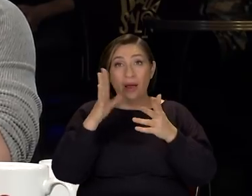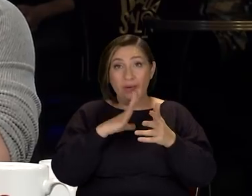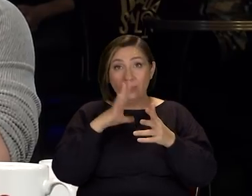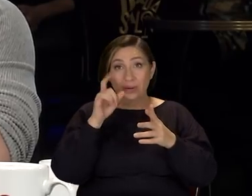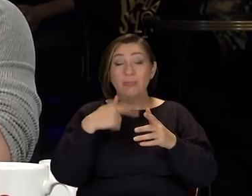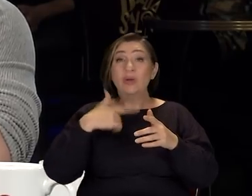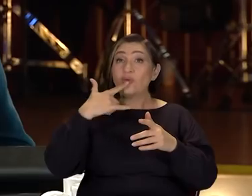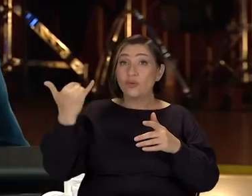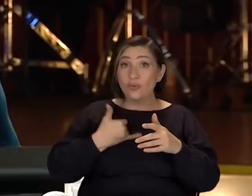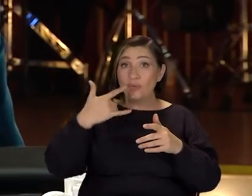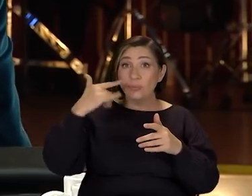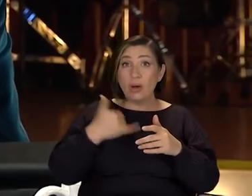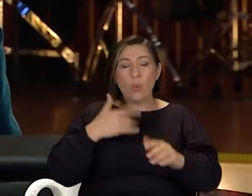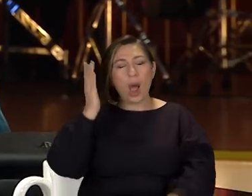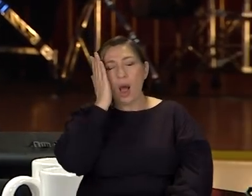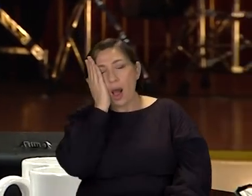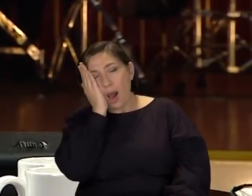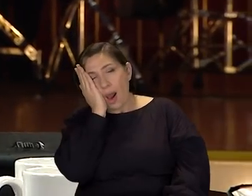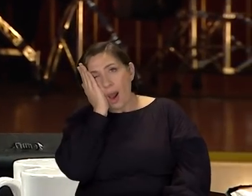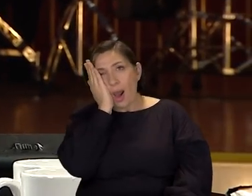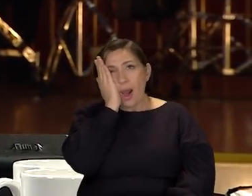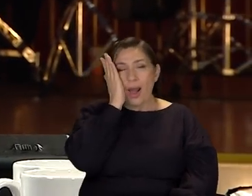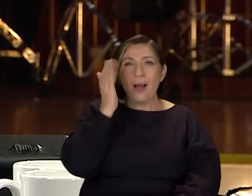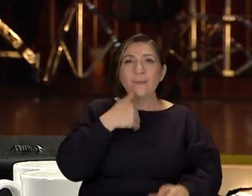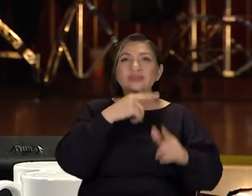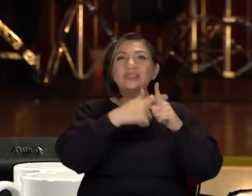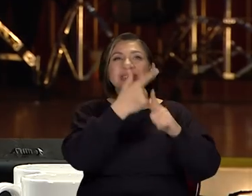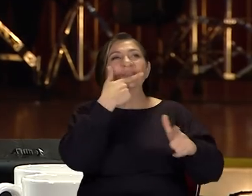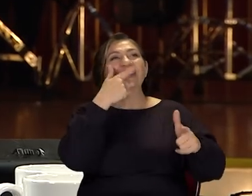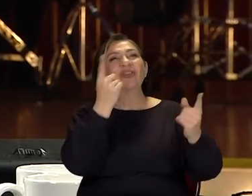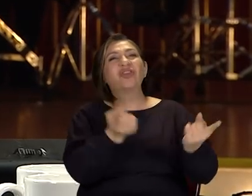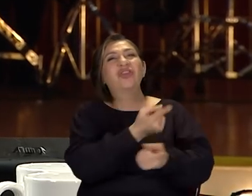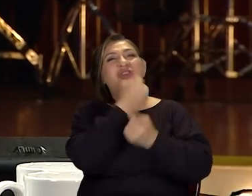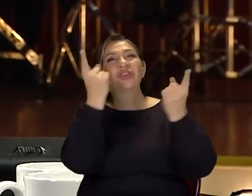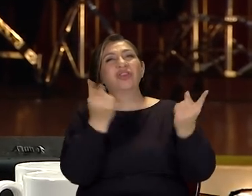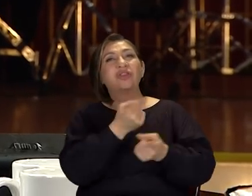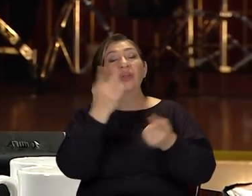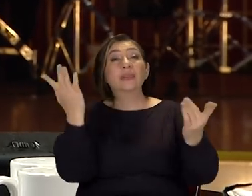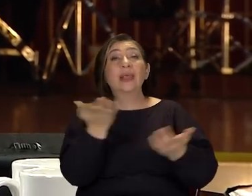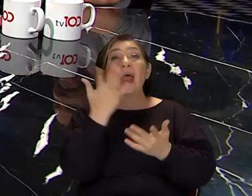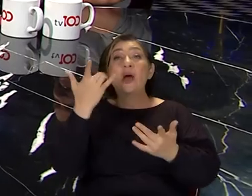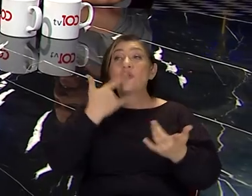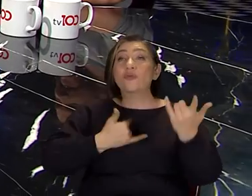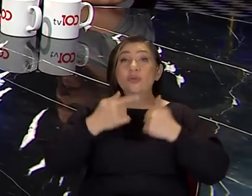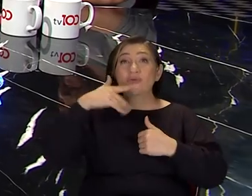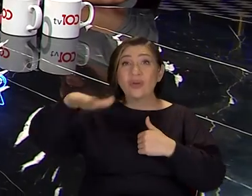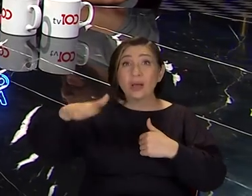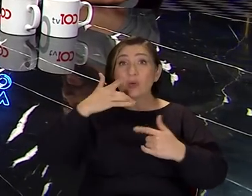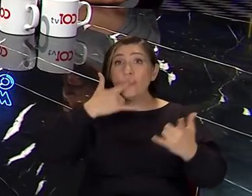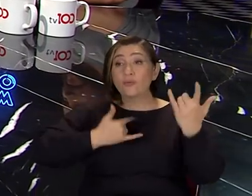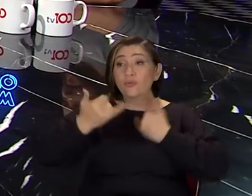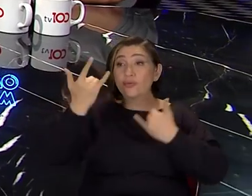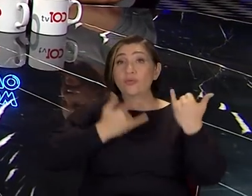Bana küfür ediyorlardı. Bana ne yakası açılmadı Justin Bieber'la dalga geçiyorum diye. Ne yakası açılmadı küfürler. O küçücük kızlarda bir